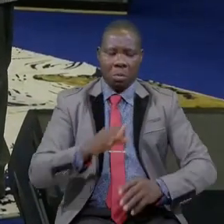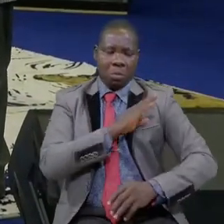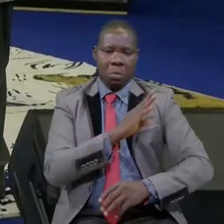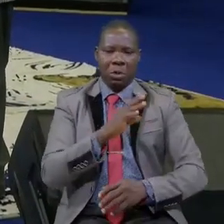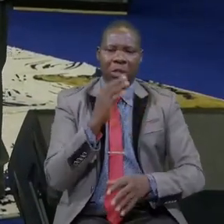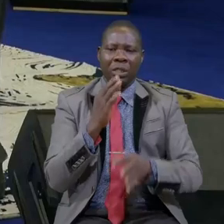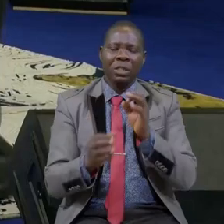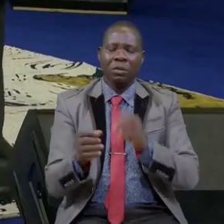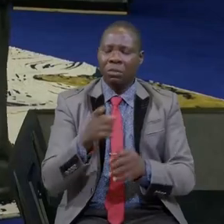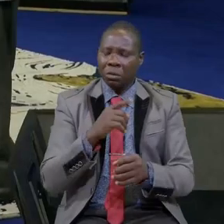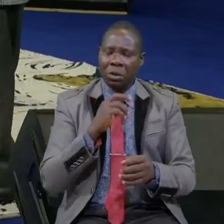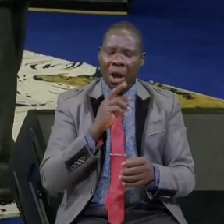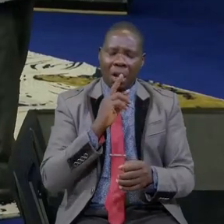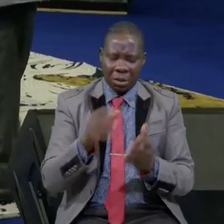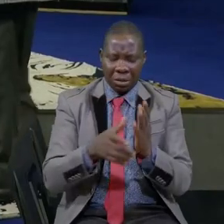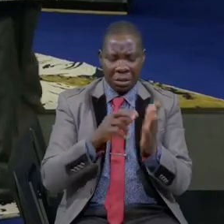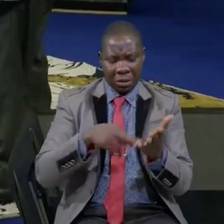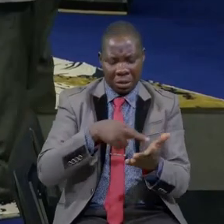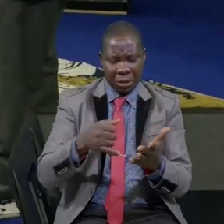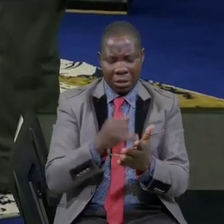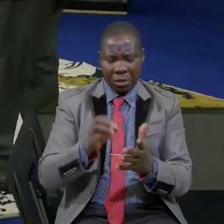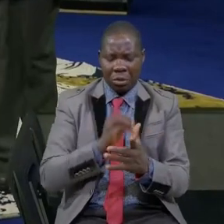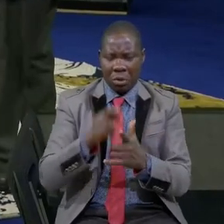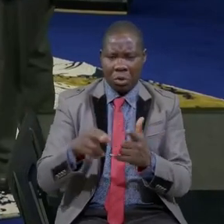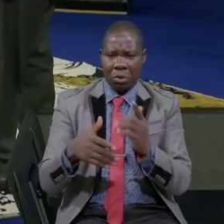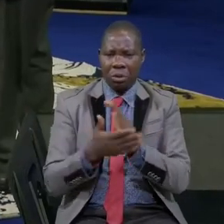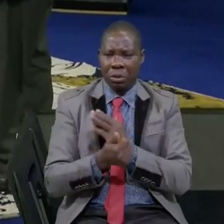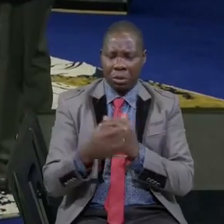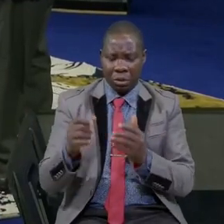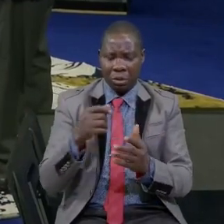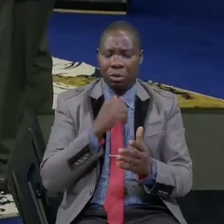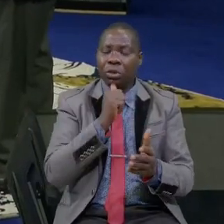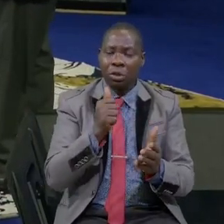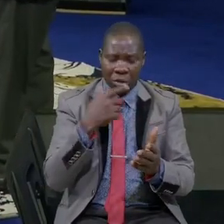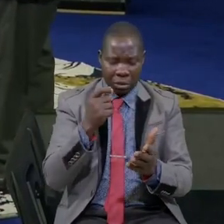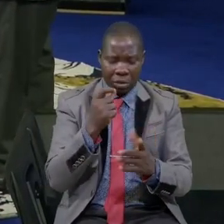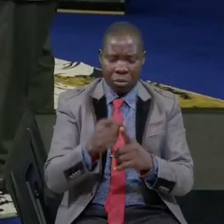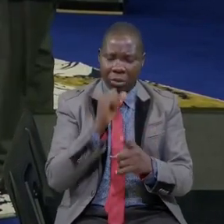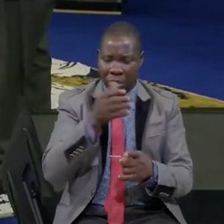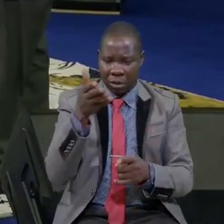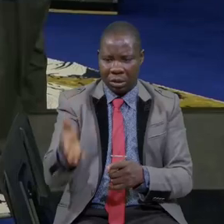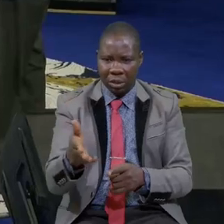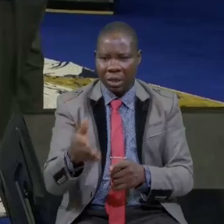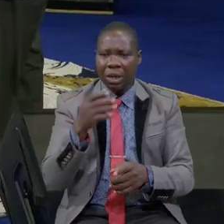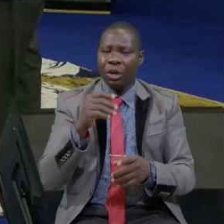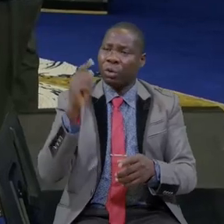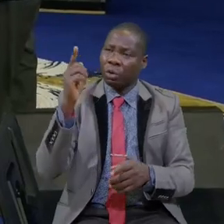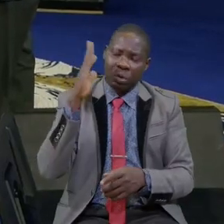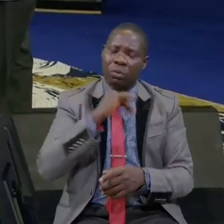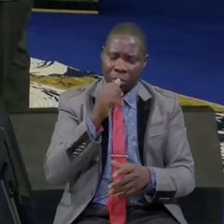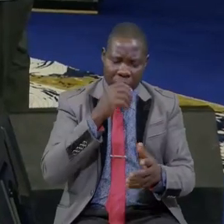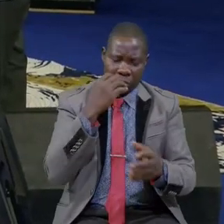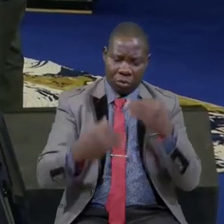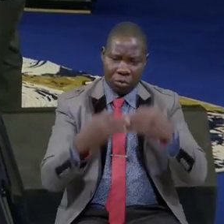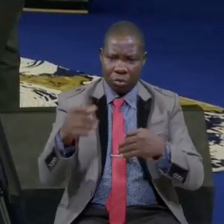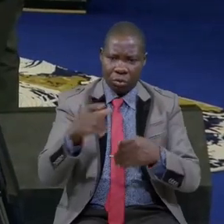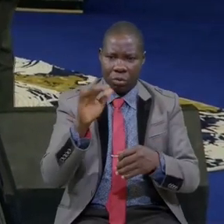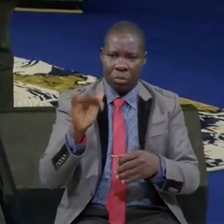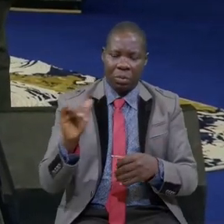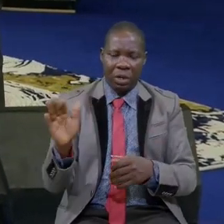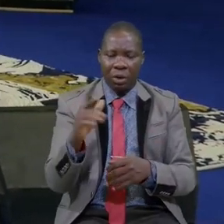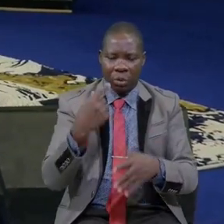parole est là. Et Dieu ne va pas te juger par ma prédication, il va te juger par sa parole. Et quand nous apparaîtrons devant